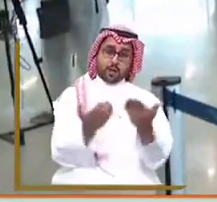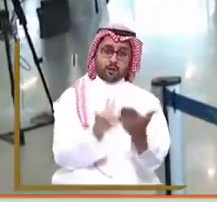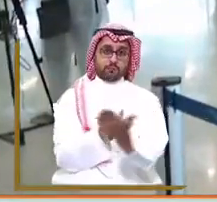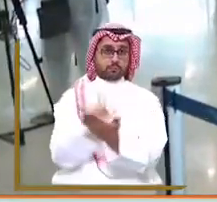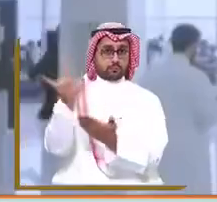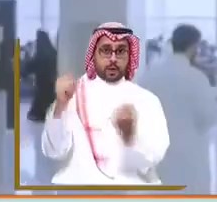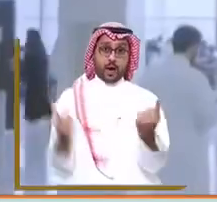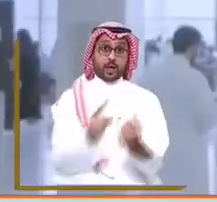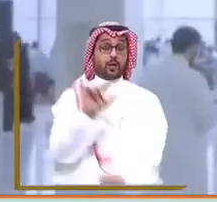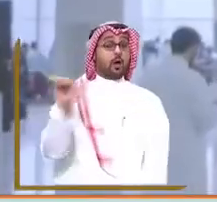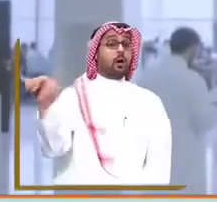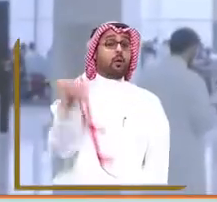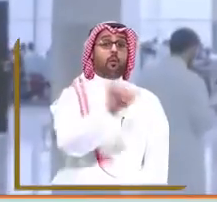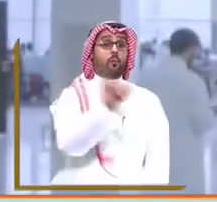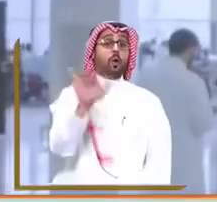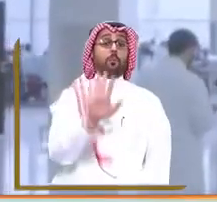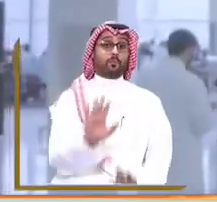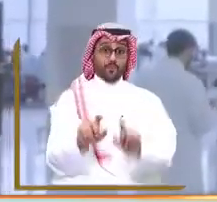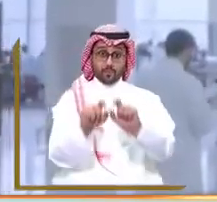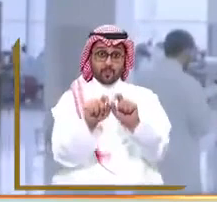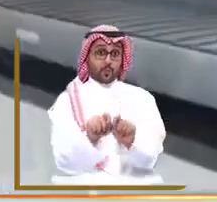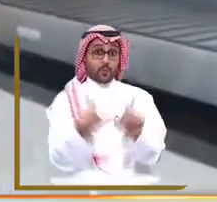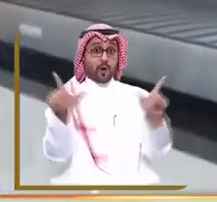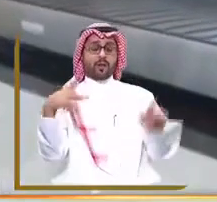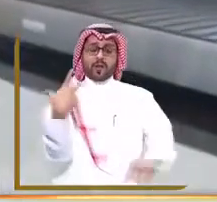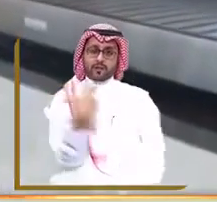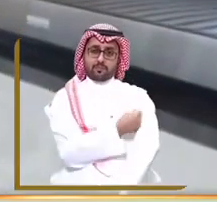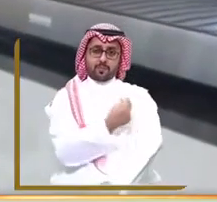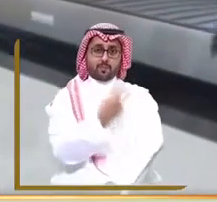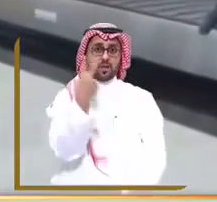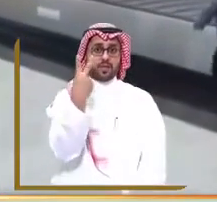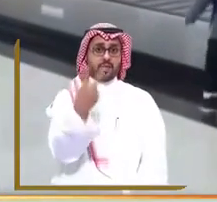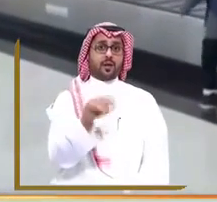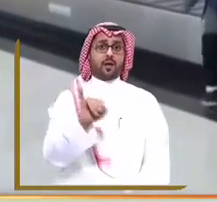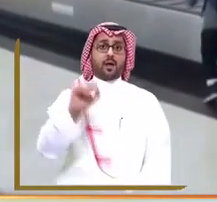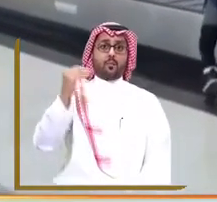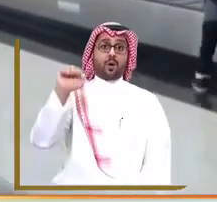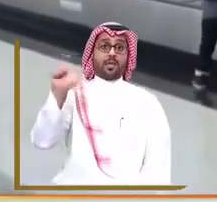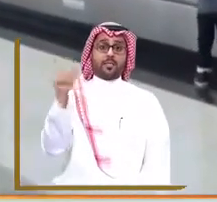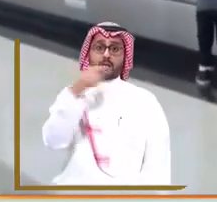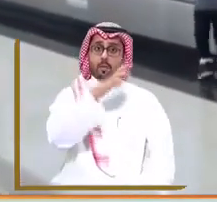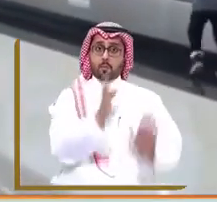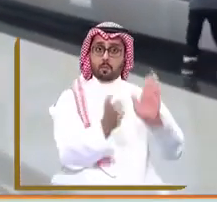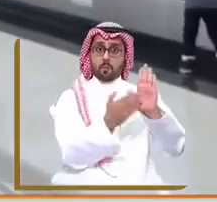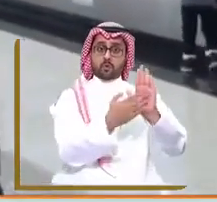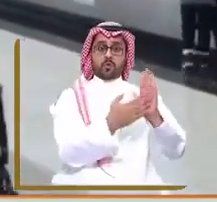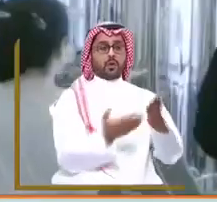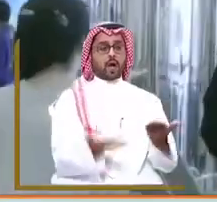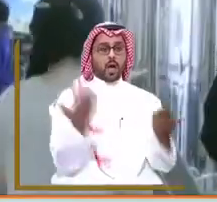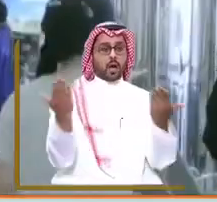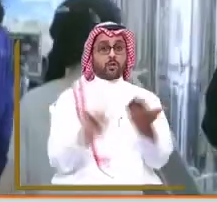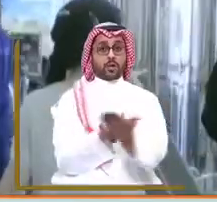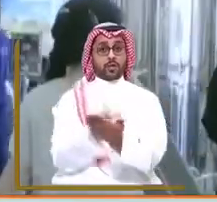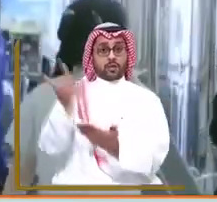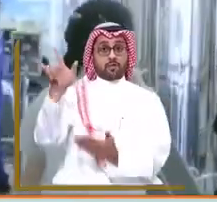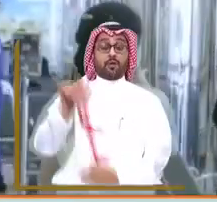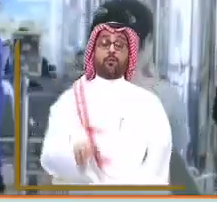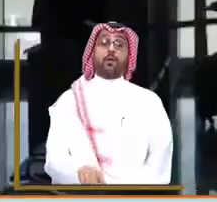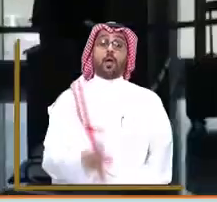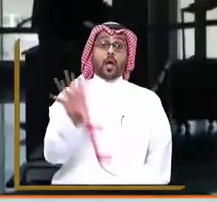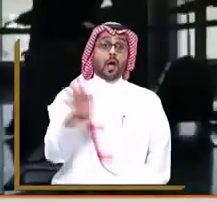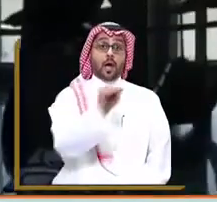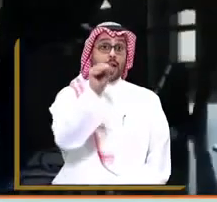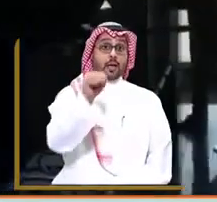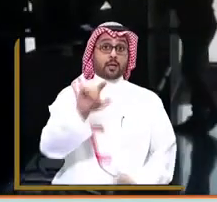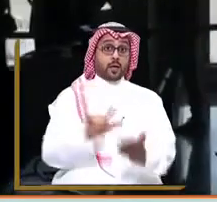من 6 أشهر، ومن أصيب وقد حصل على جرعة واحدة من أحد اللقاحات المعتمدة بالمملكة. وأكدت